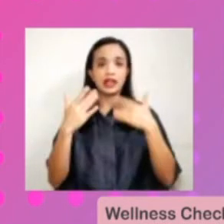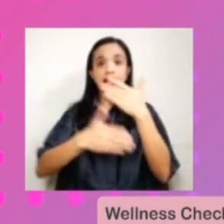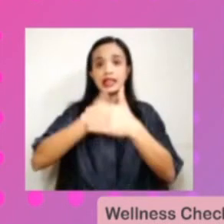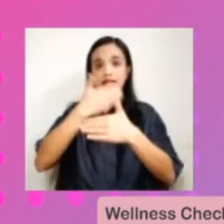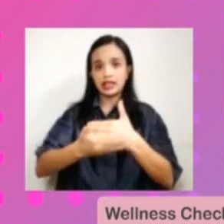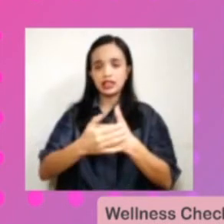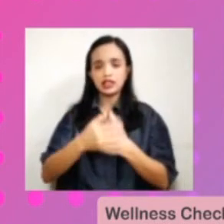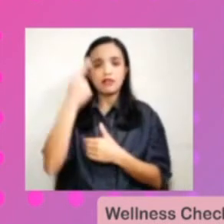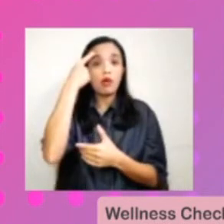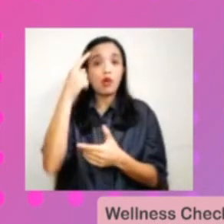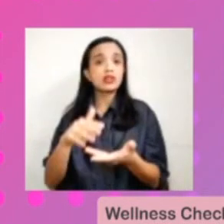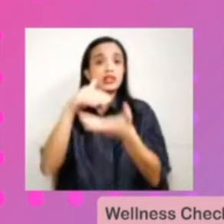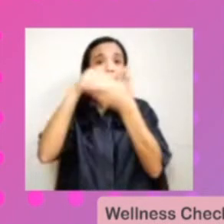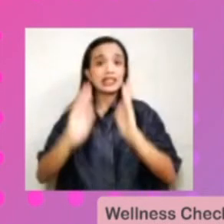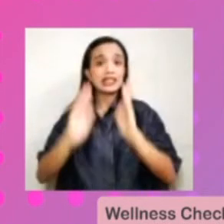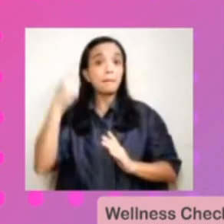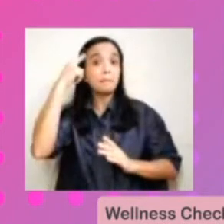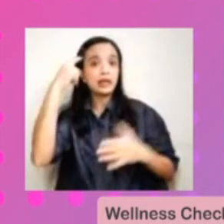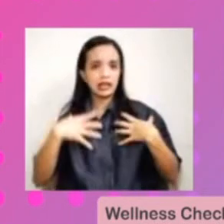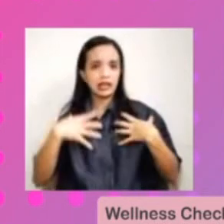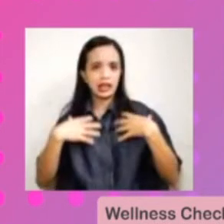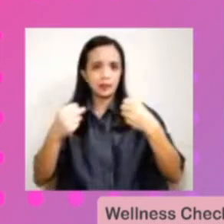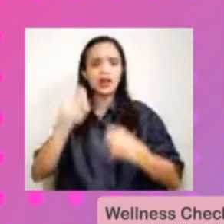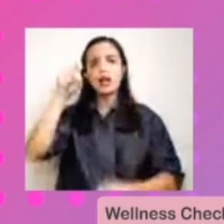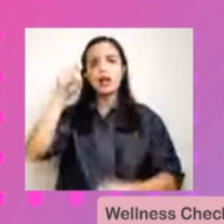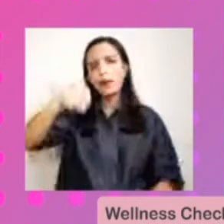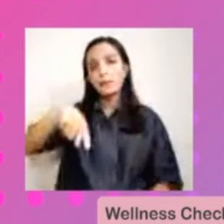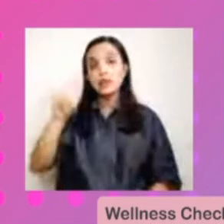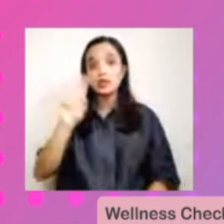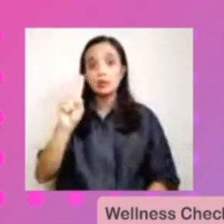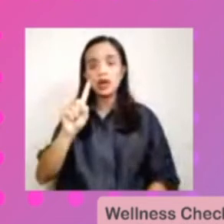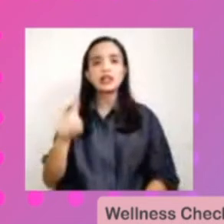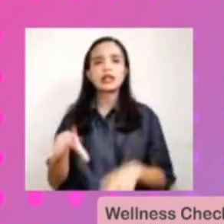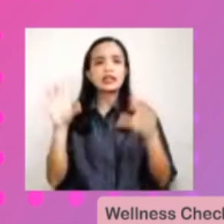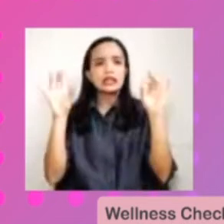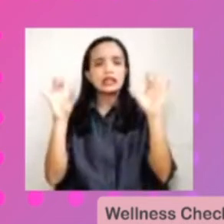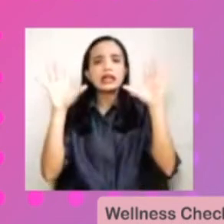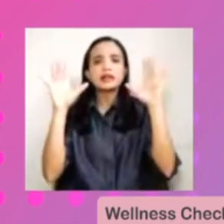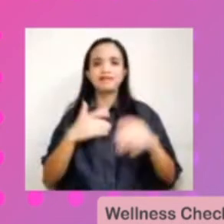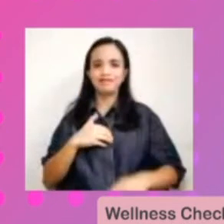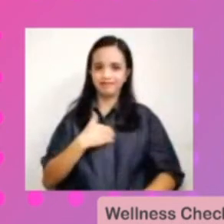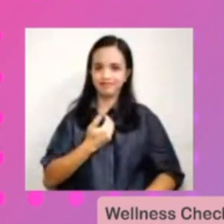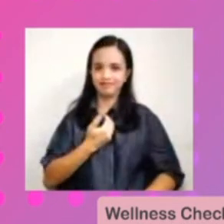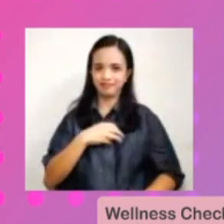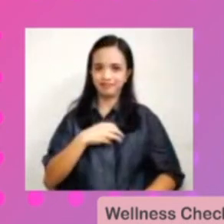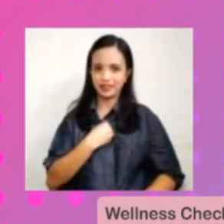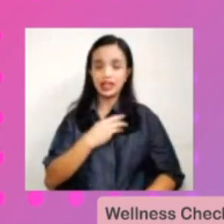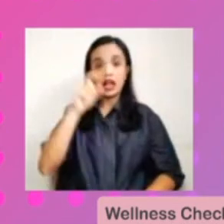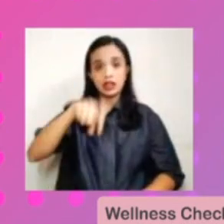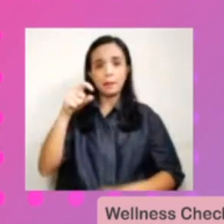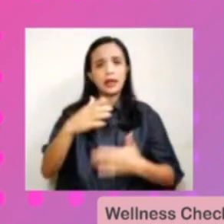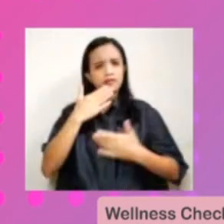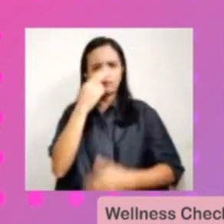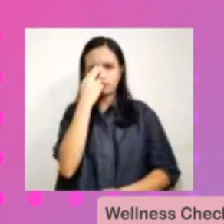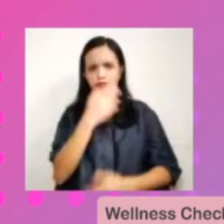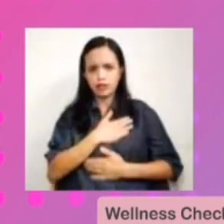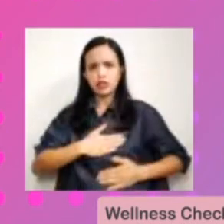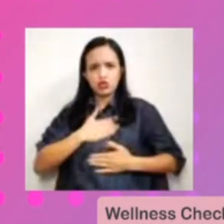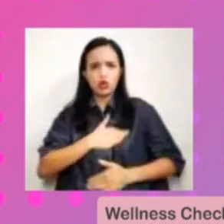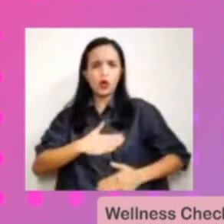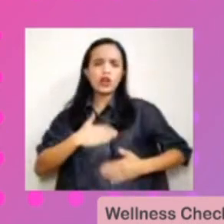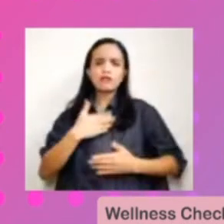ating mga kaibigan na nag-release ng kanilang mga saloobin or nagkikwento ng mga nangyayari sa